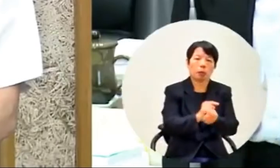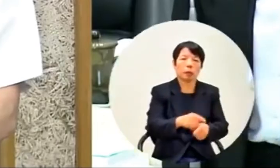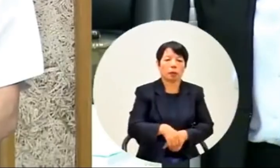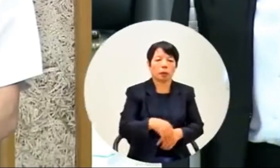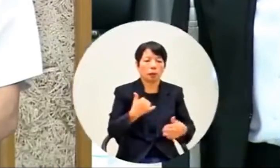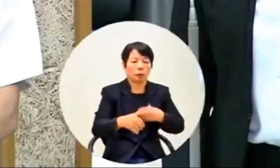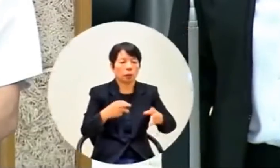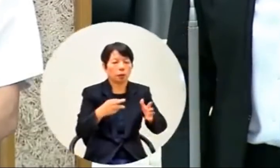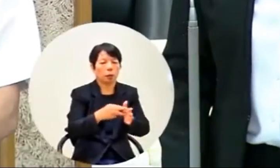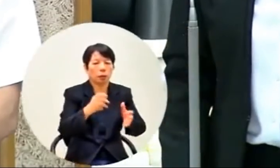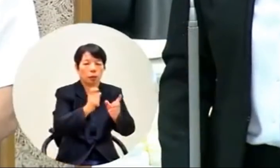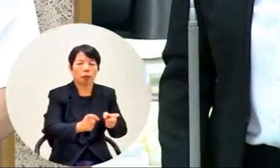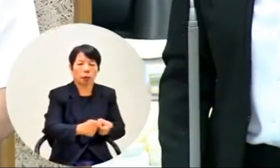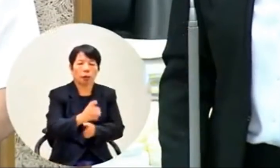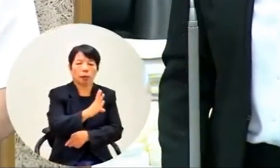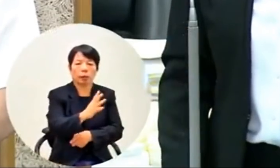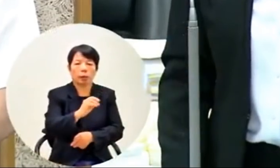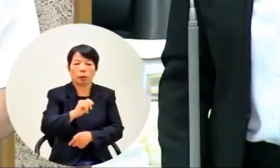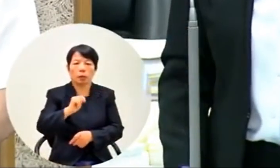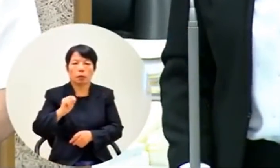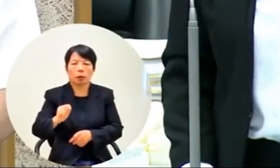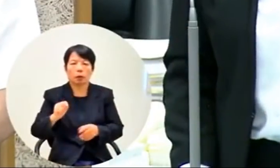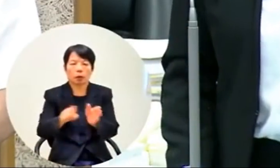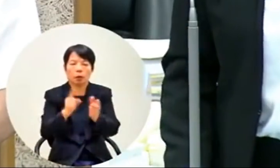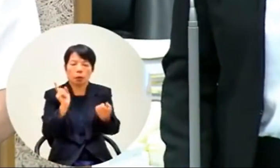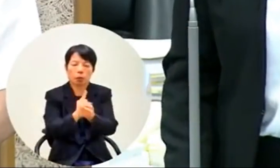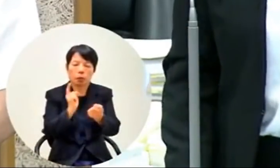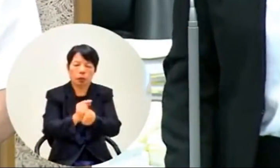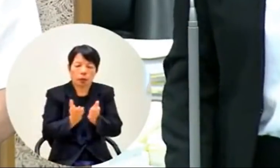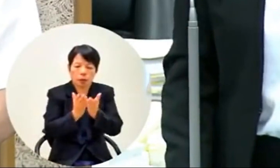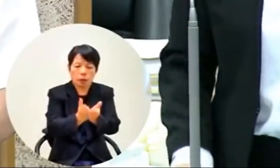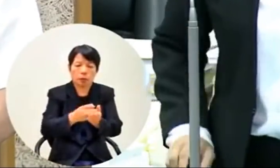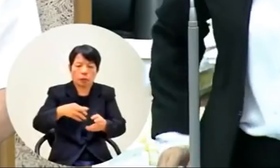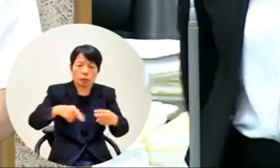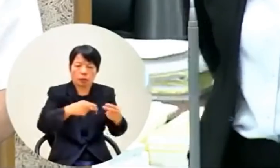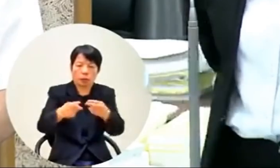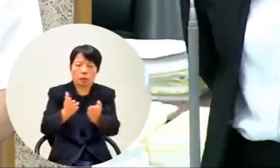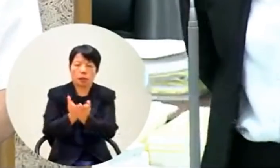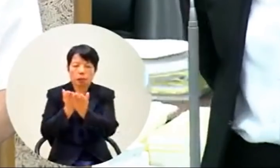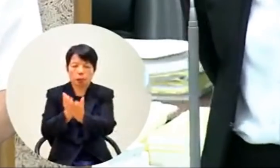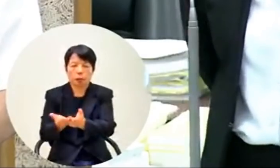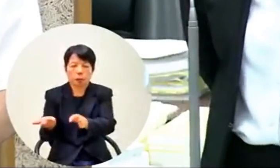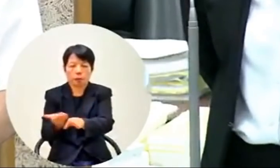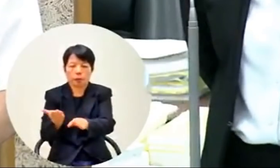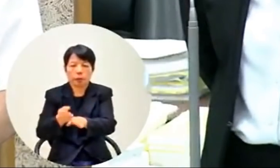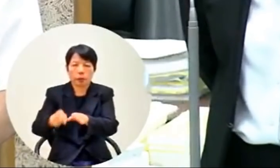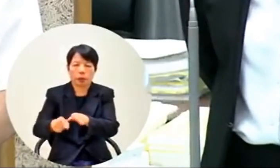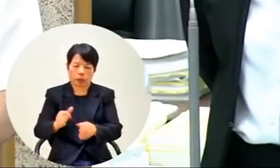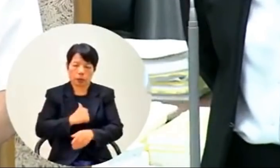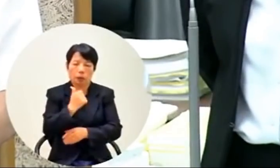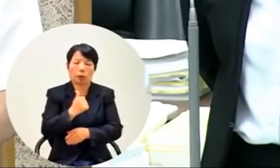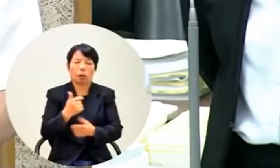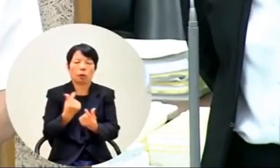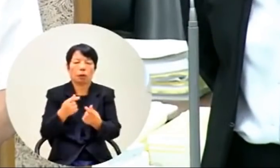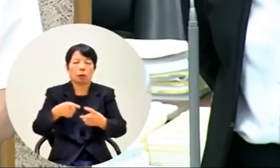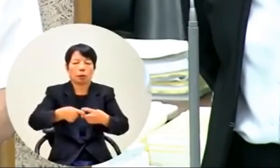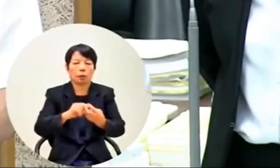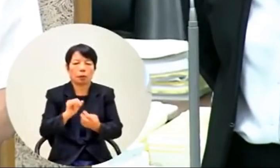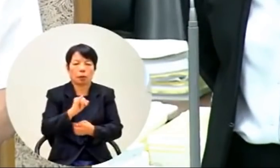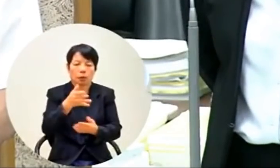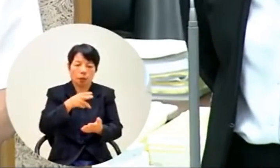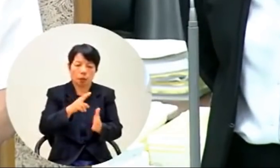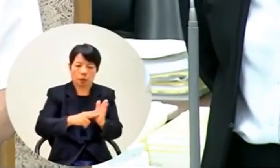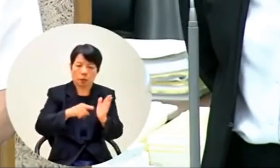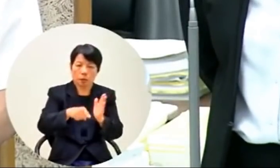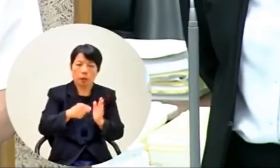的开发内容是陆上的修造船厂跟海上的游艇码头。那的确诚如李议员所讲，